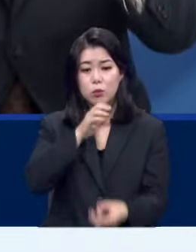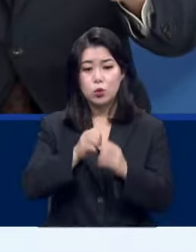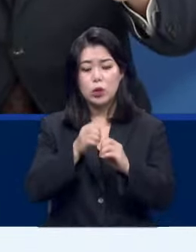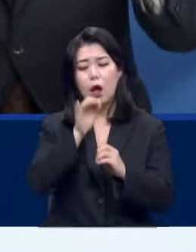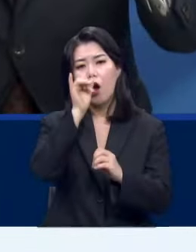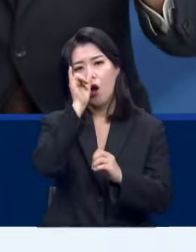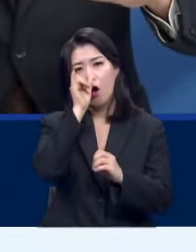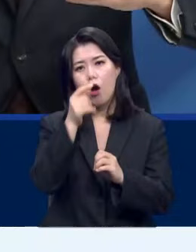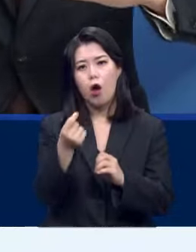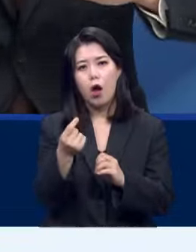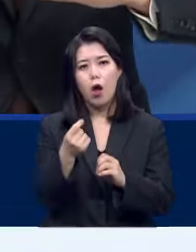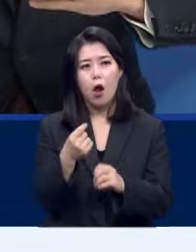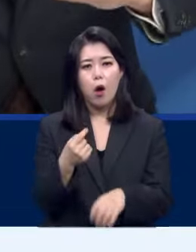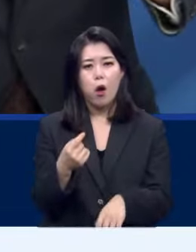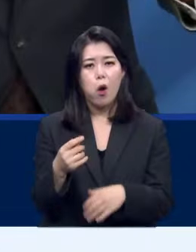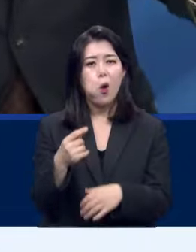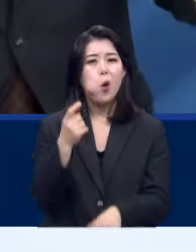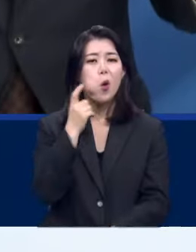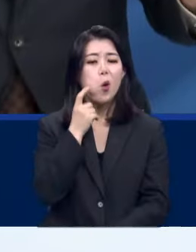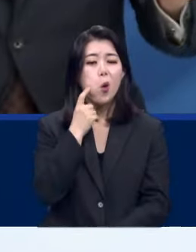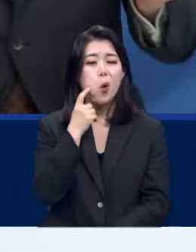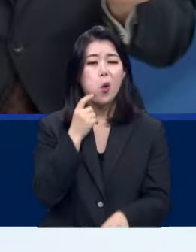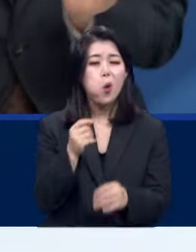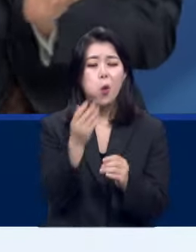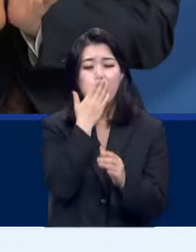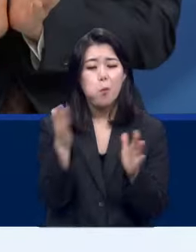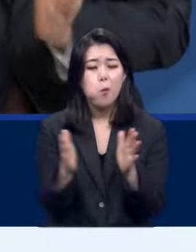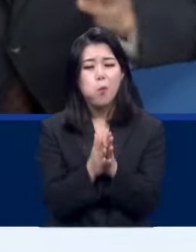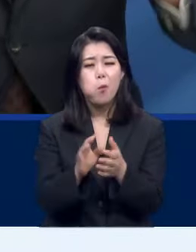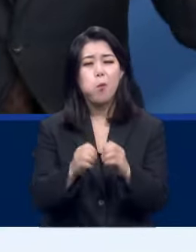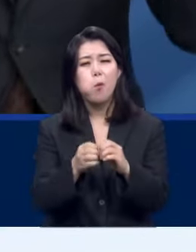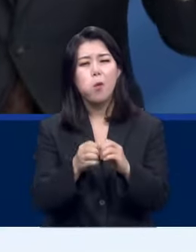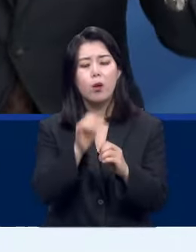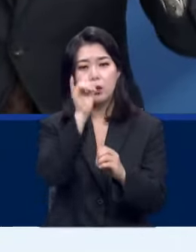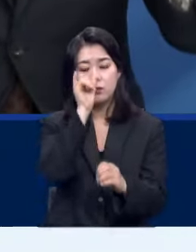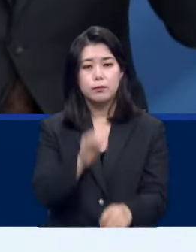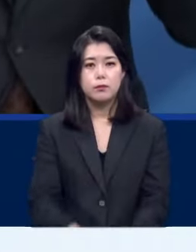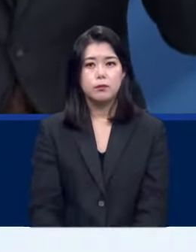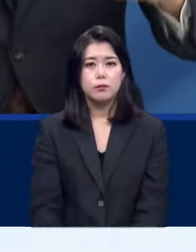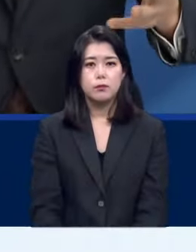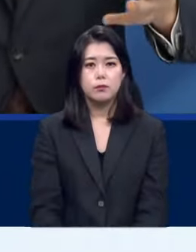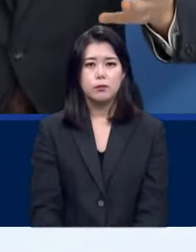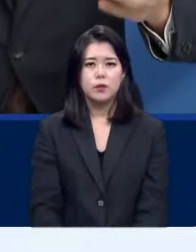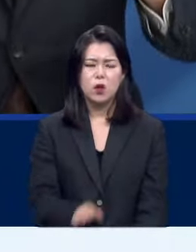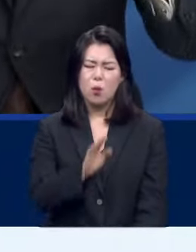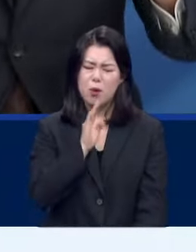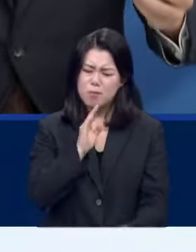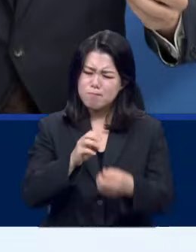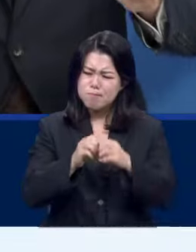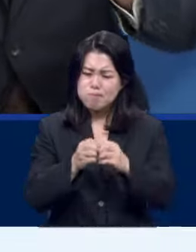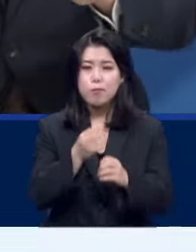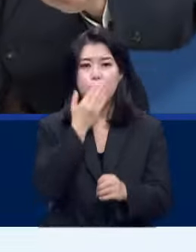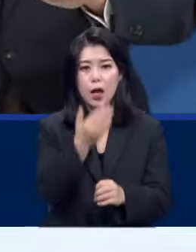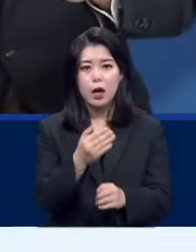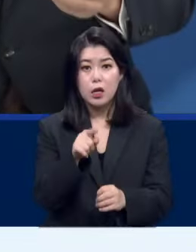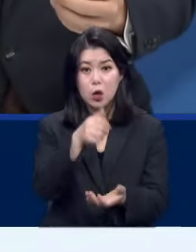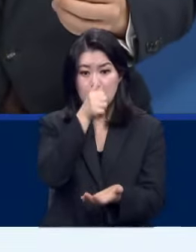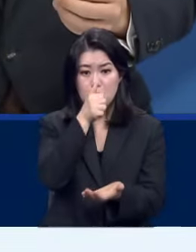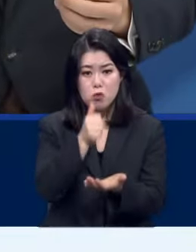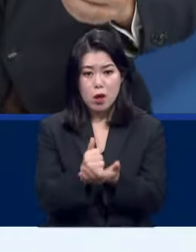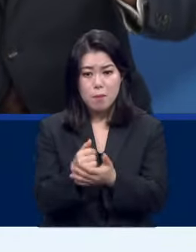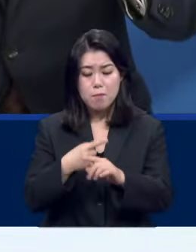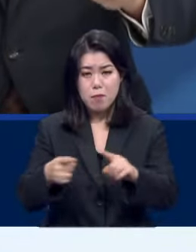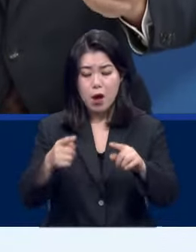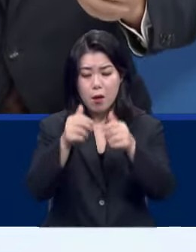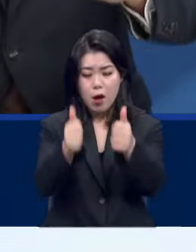없던 사실을 있는 것처럼 가짜로 짜고 인터뷰했던게 있습니다 자 이거는요 얼마든지 만들 수 있고 이게 유죄 판결에 근거가